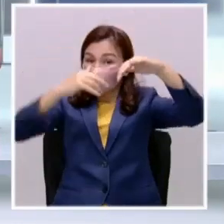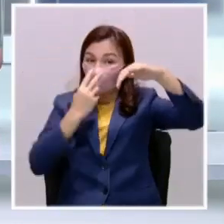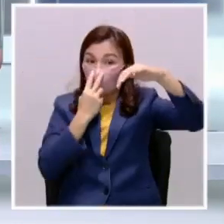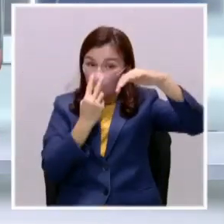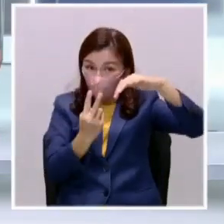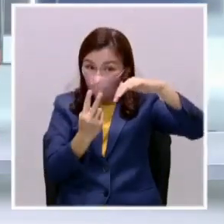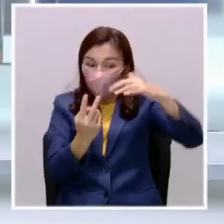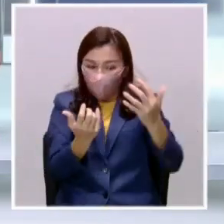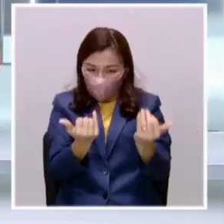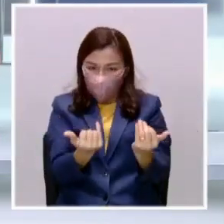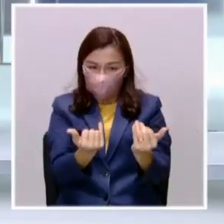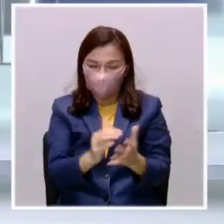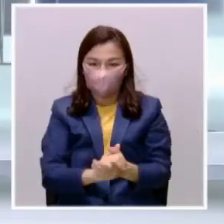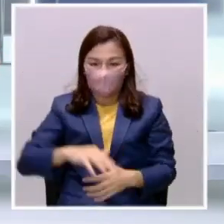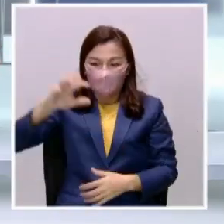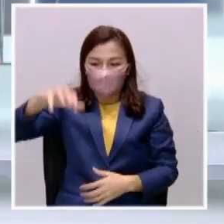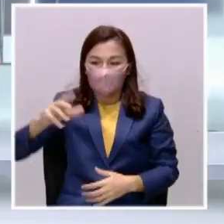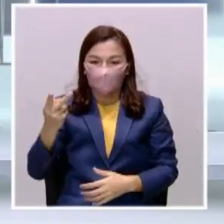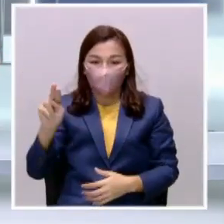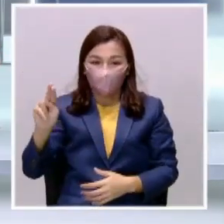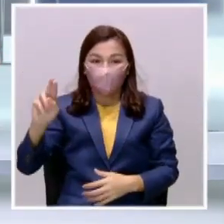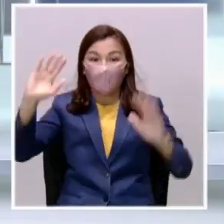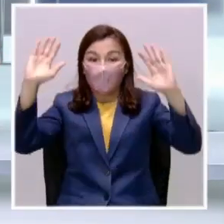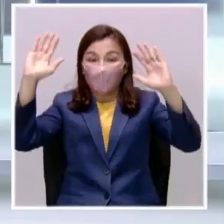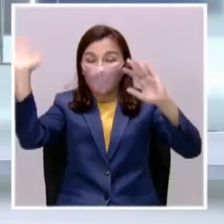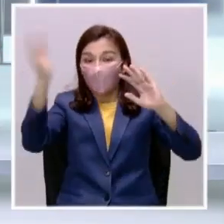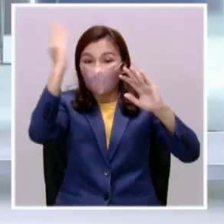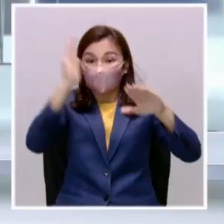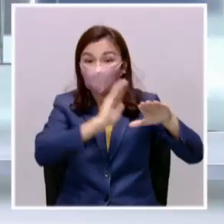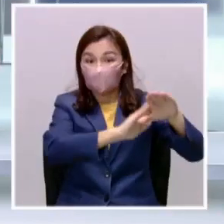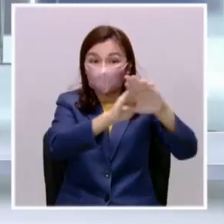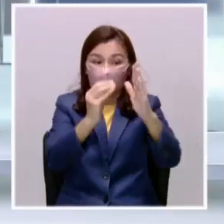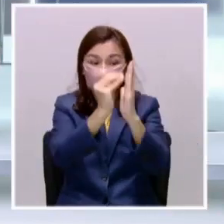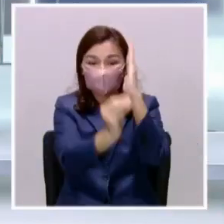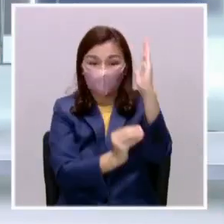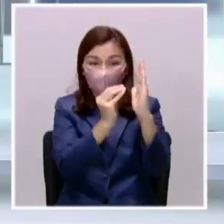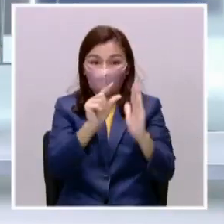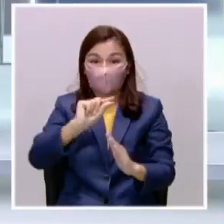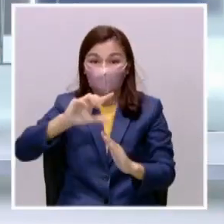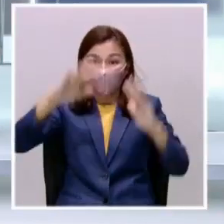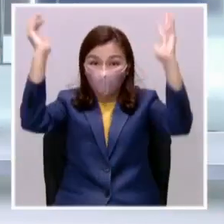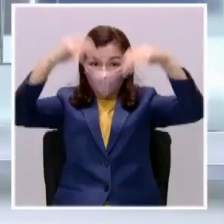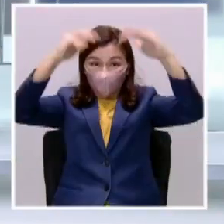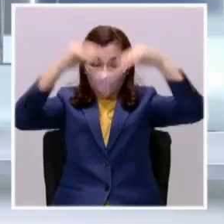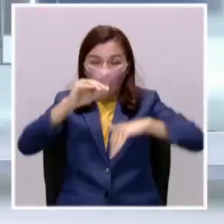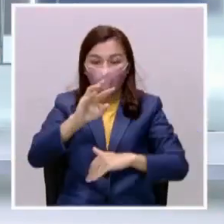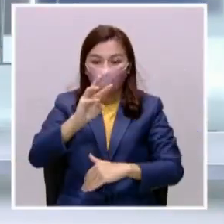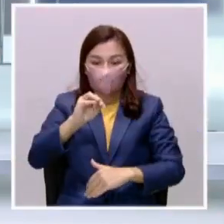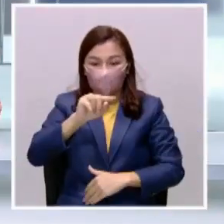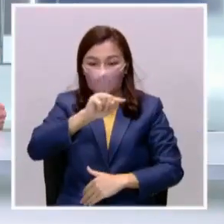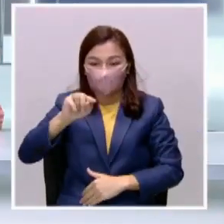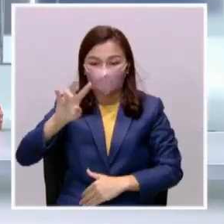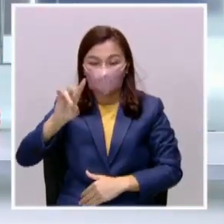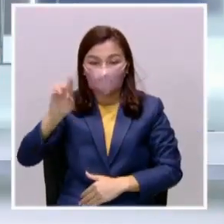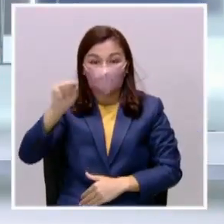วันนี้อีก 1วันนะคะผู้ชมกรมอุตุนิยมวิทยาประกาศเตือนพื้นที่ 25จังหวัดค่ะจะมีฝนตกลงมาประมาณร้อยละ 60ถึง